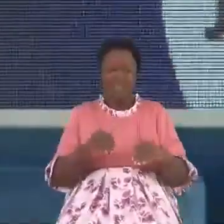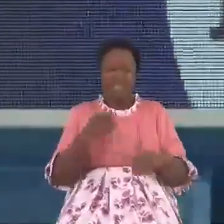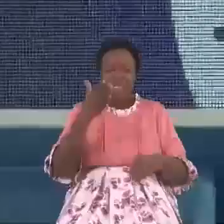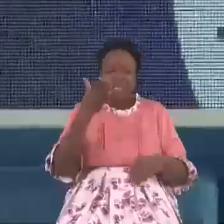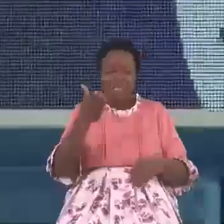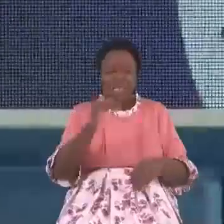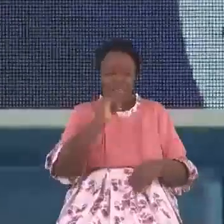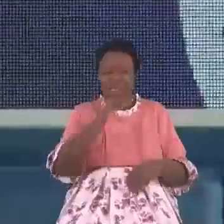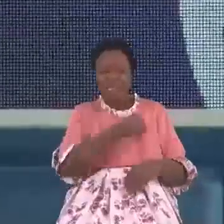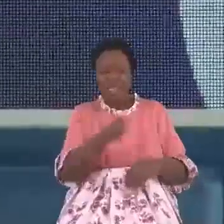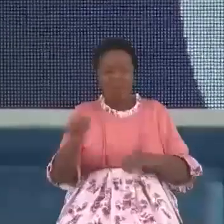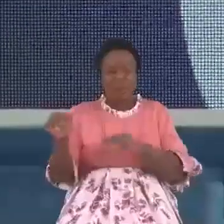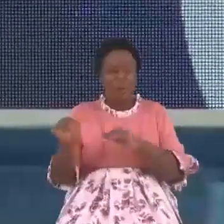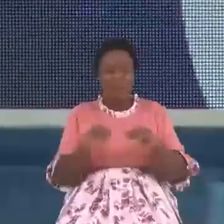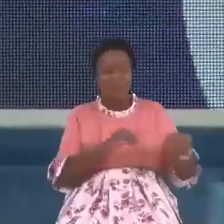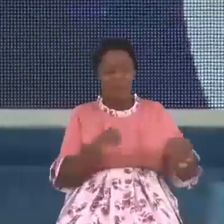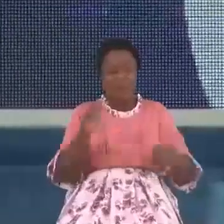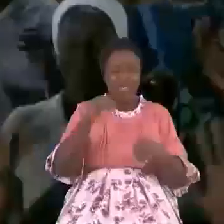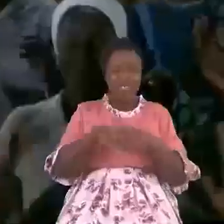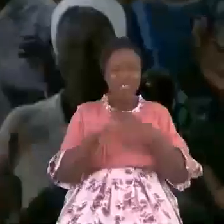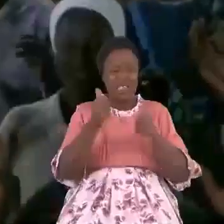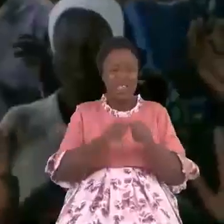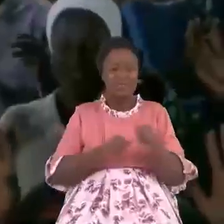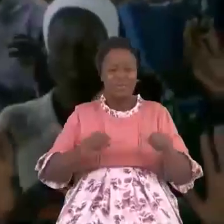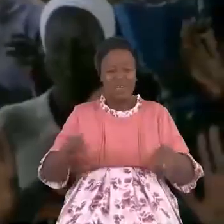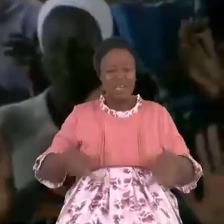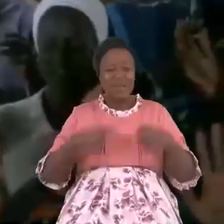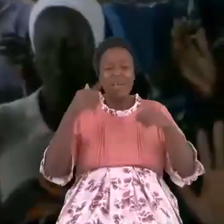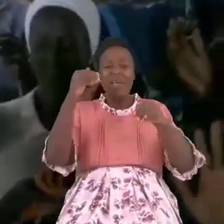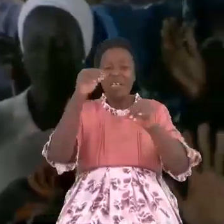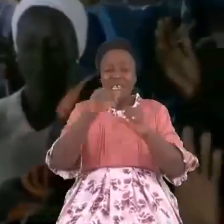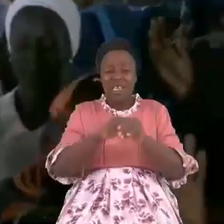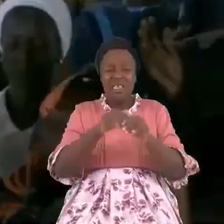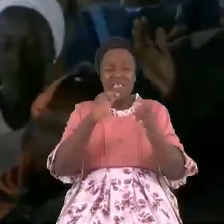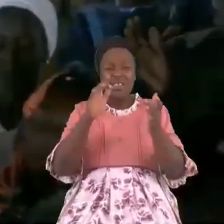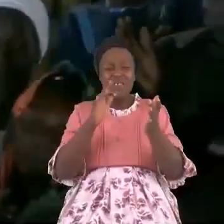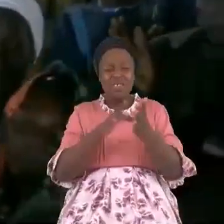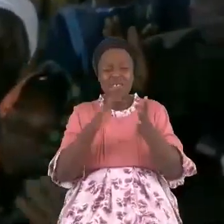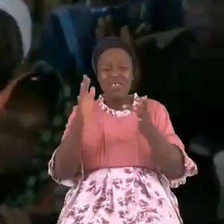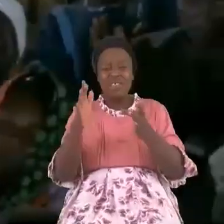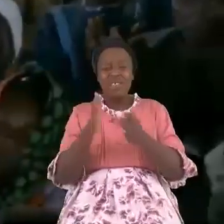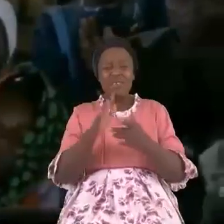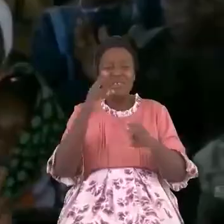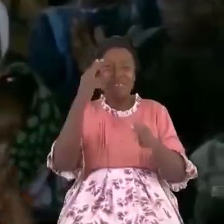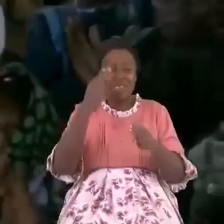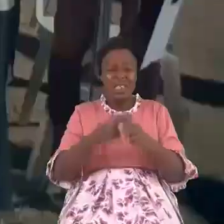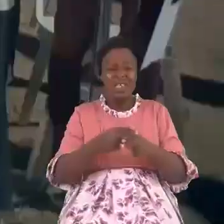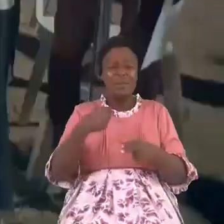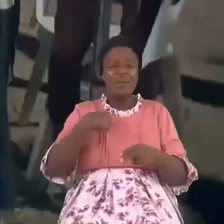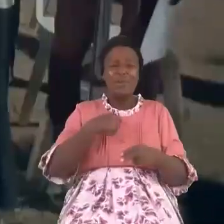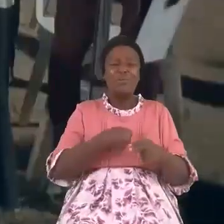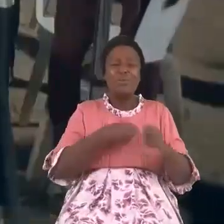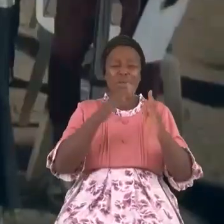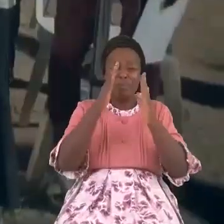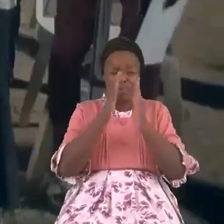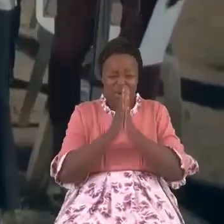emezuo ya na ndụ onye ọbụla. Anyị arịọ n'aha Jizọs.